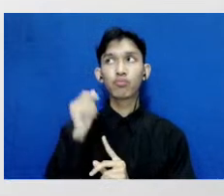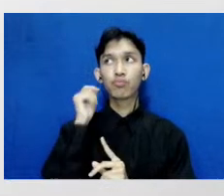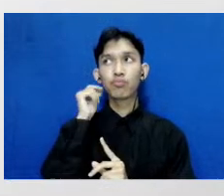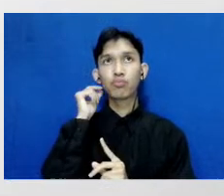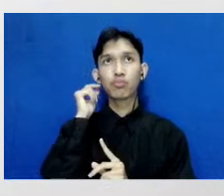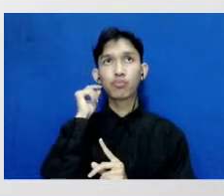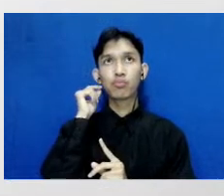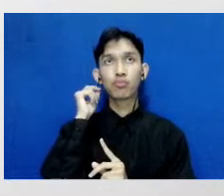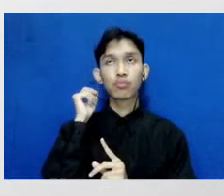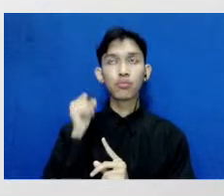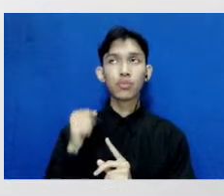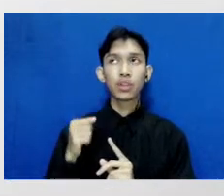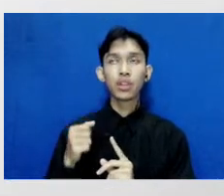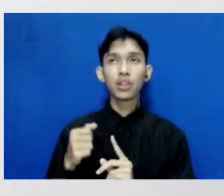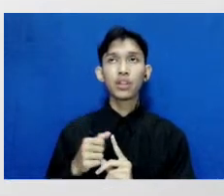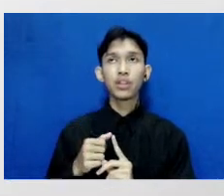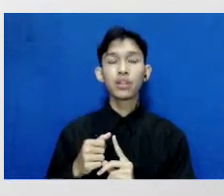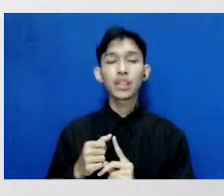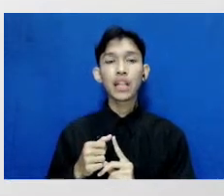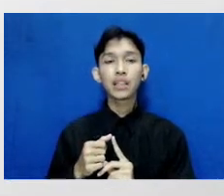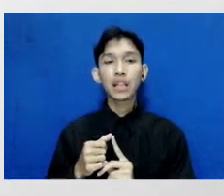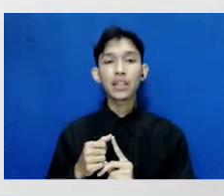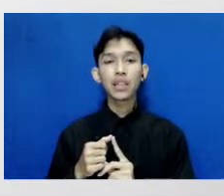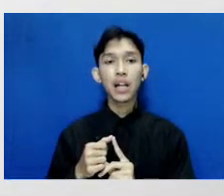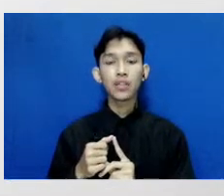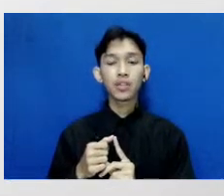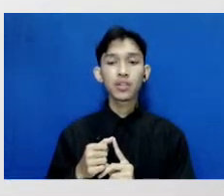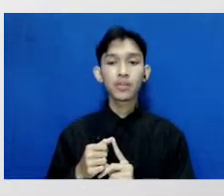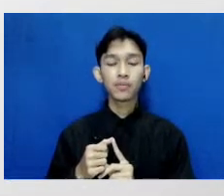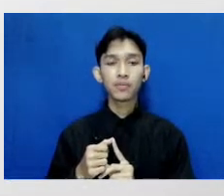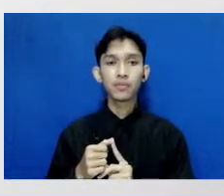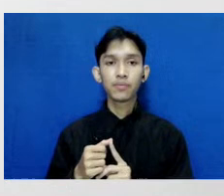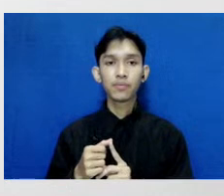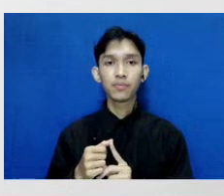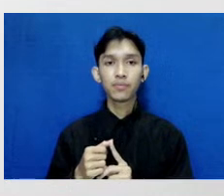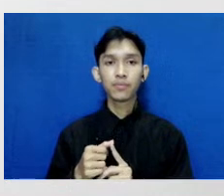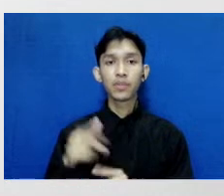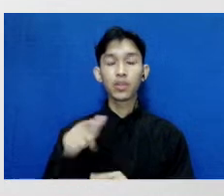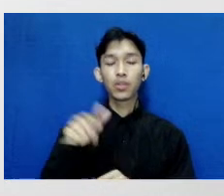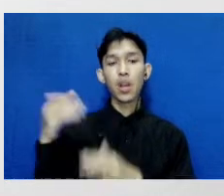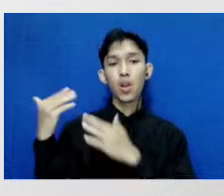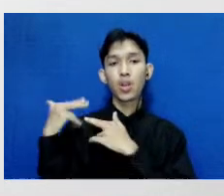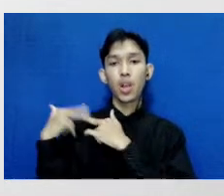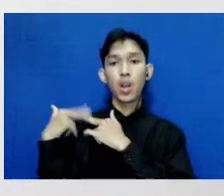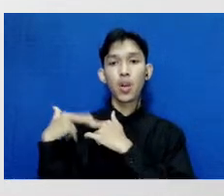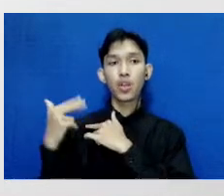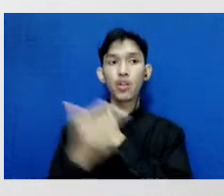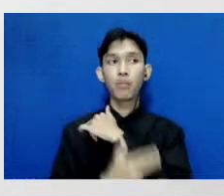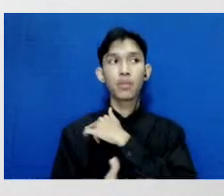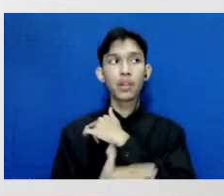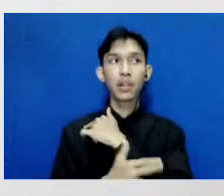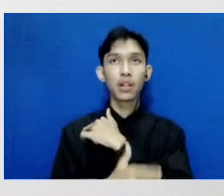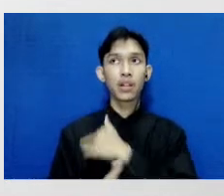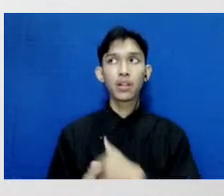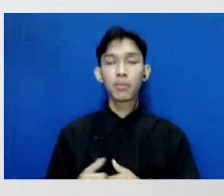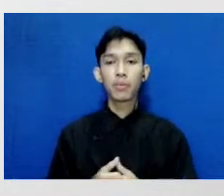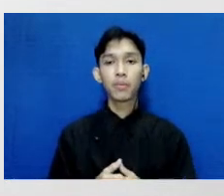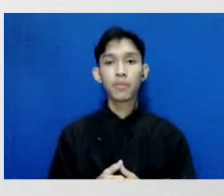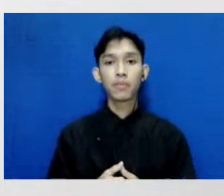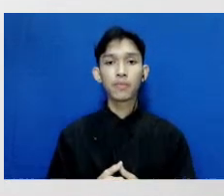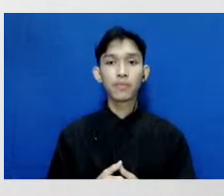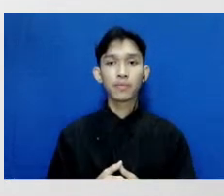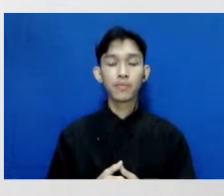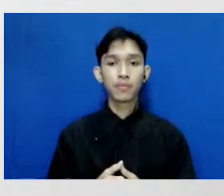penegakan, dan pemenuhan hak asasi manusia adalah tanggung jawab negara, terutama pemerintah. Kalau kita